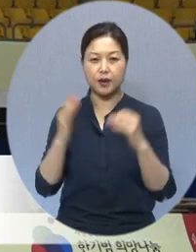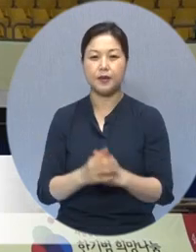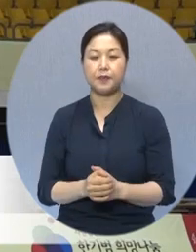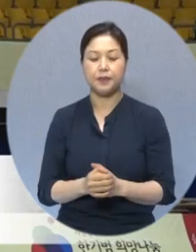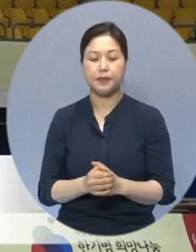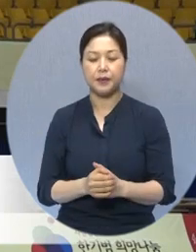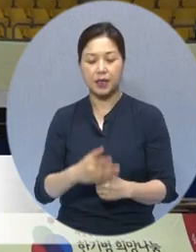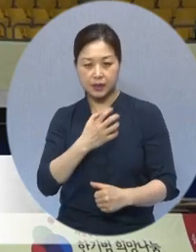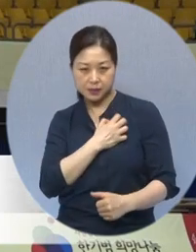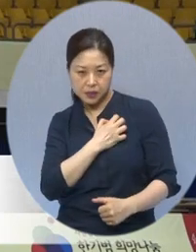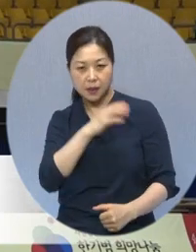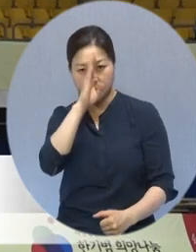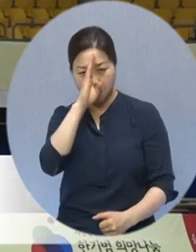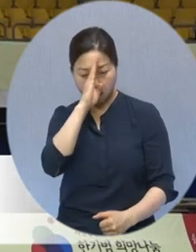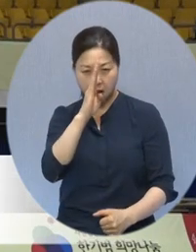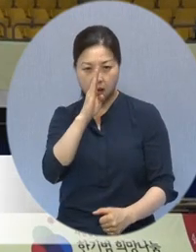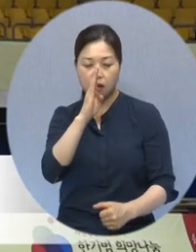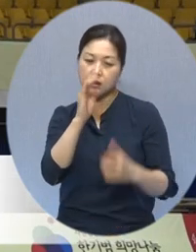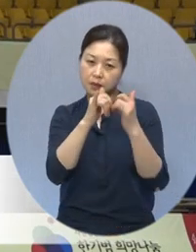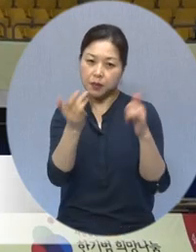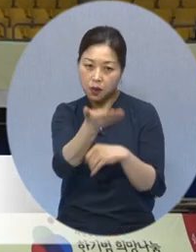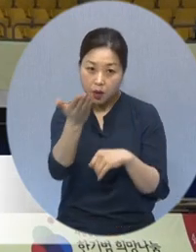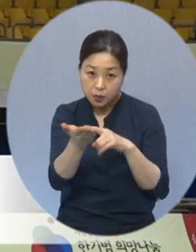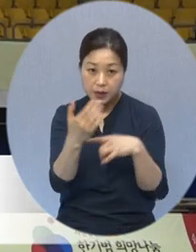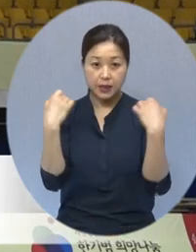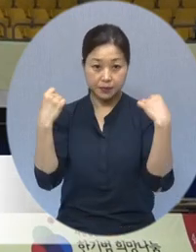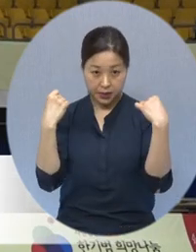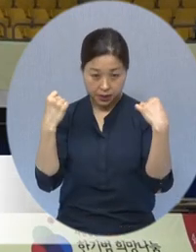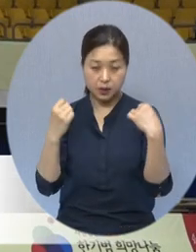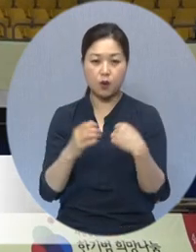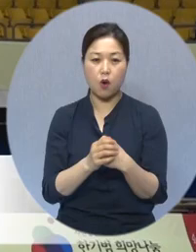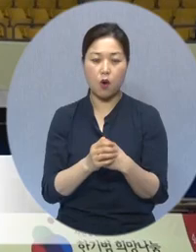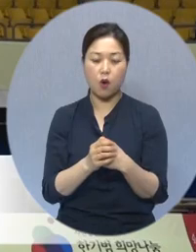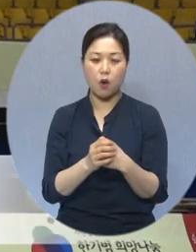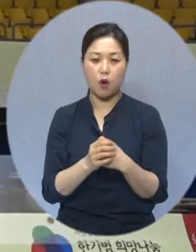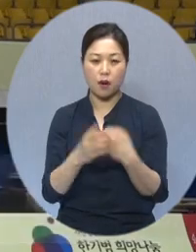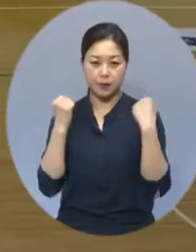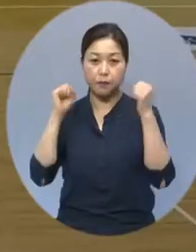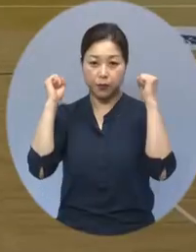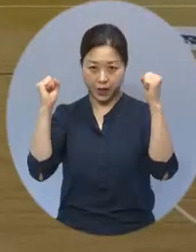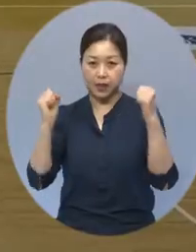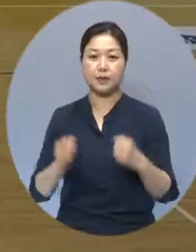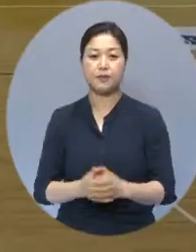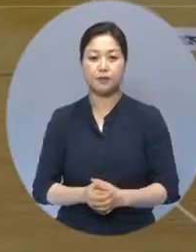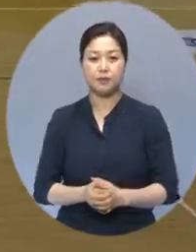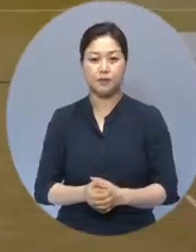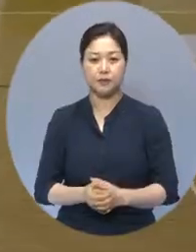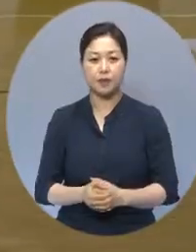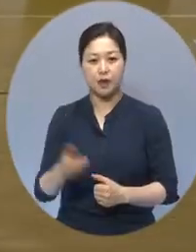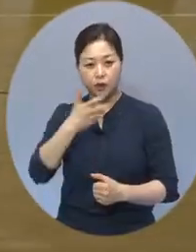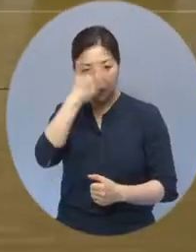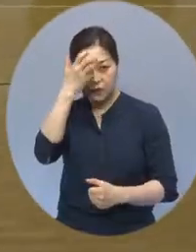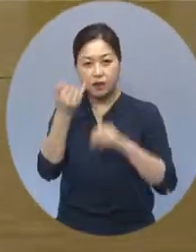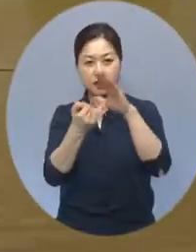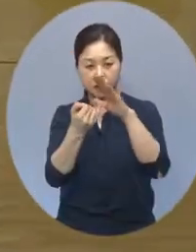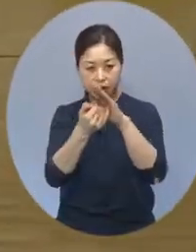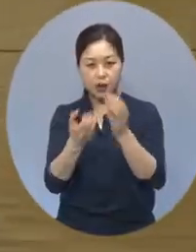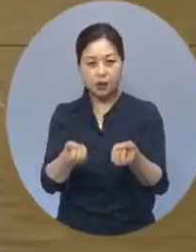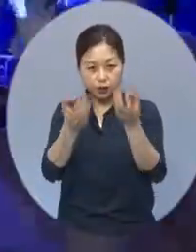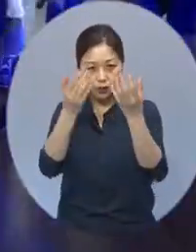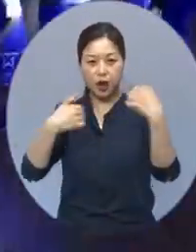되었습니다. 심장병 환우 여러분 힘내시고 환우 여러분 화이팅! 꿈을 꾸는 소녀들의 축하